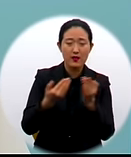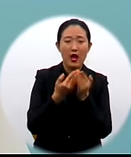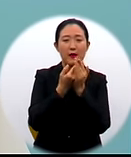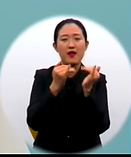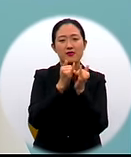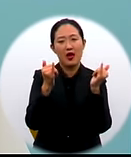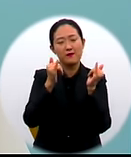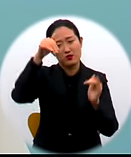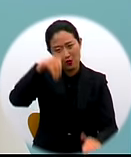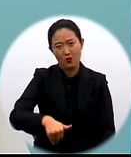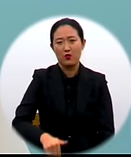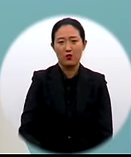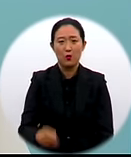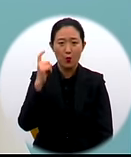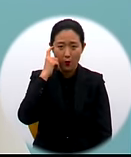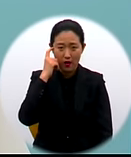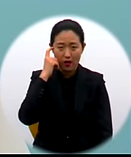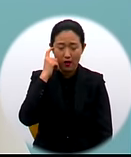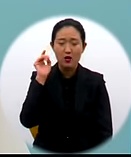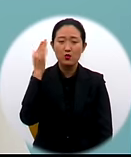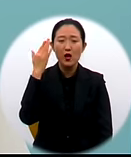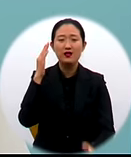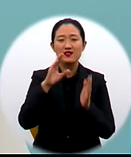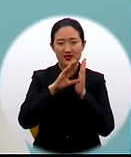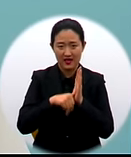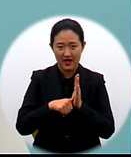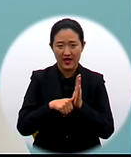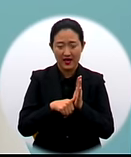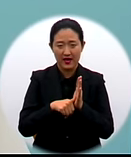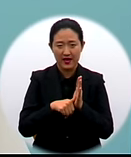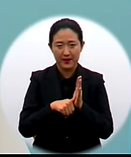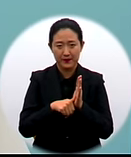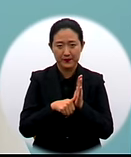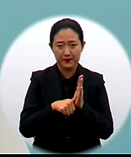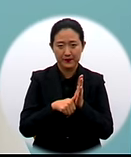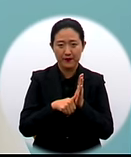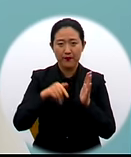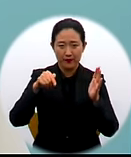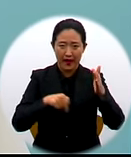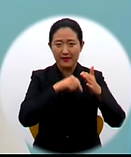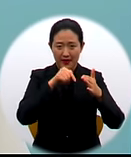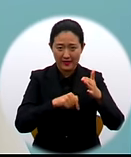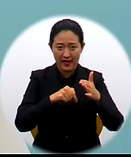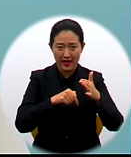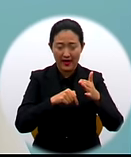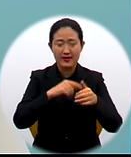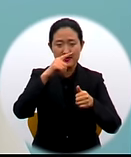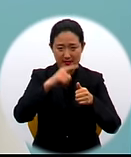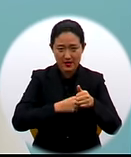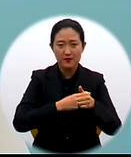자체의 수요가 떨어질 겁니다. 왜냐하면 최근에는 이런 자체 생태계에서 개발하는 걸 네이티브 개발이라고